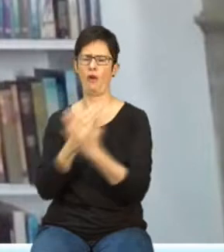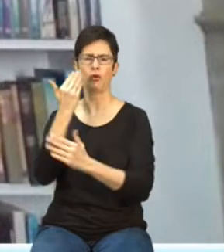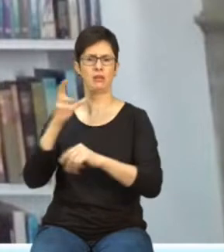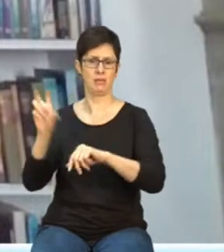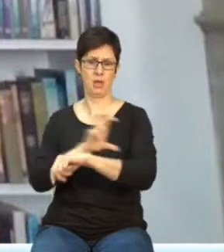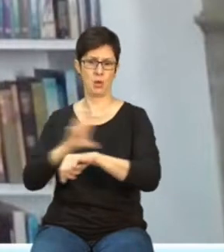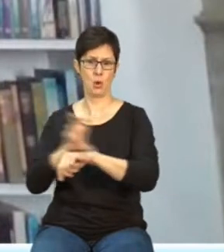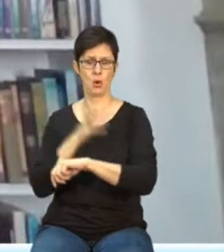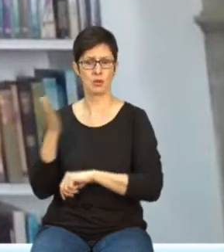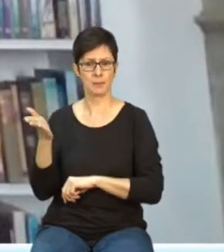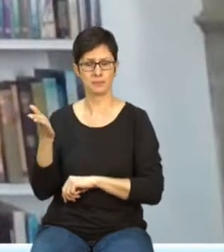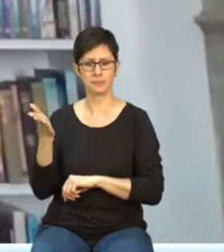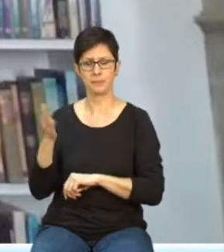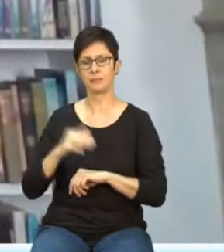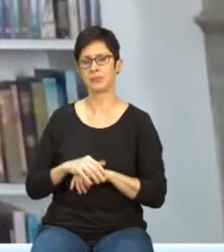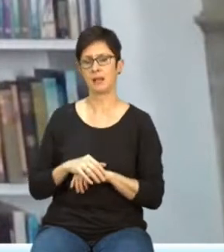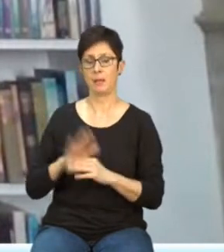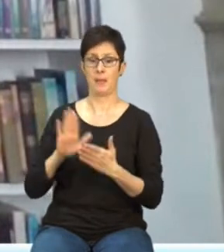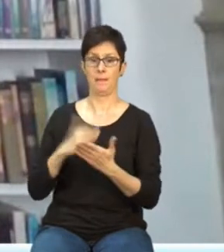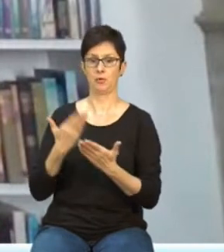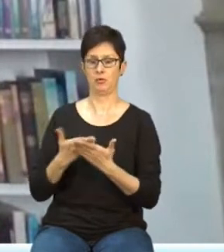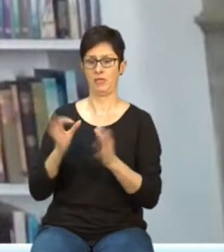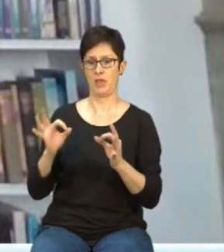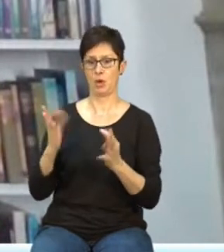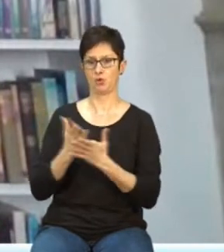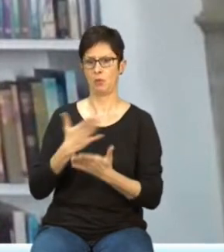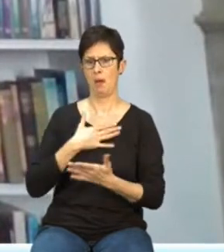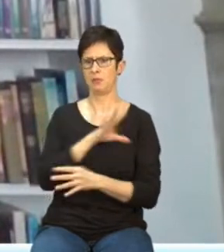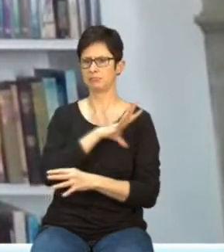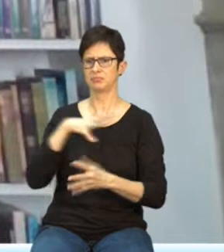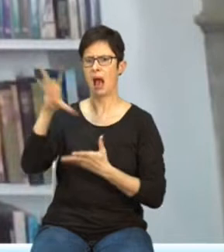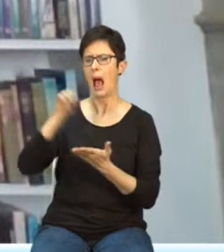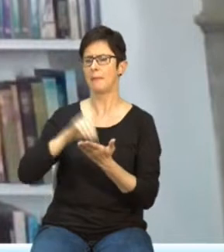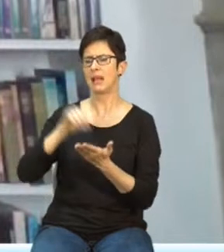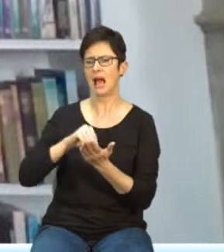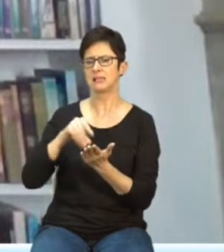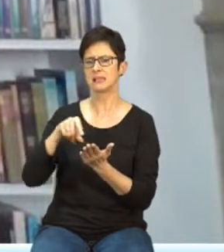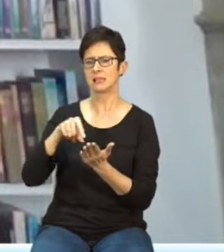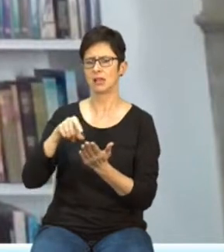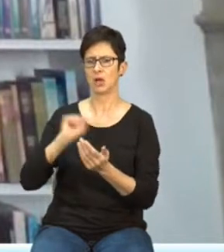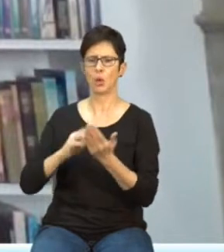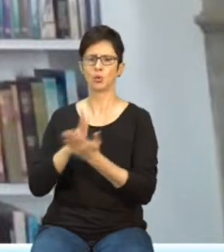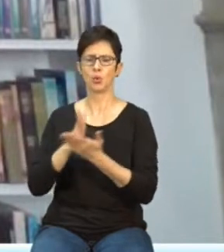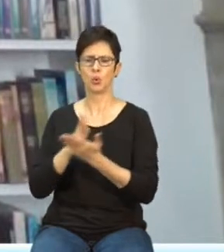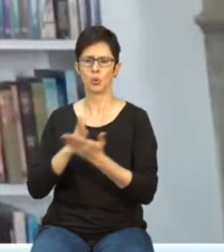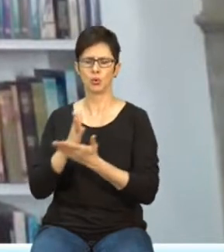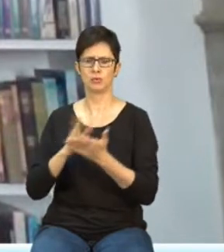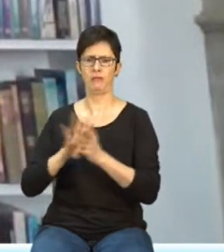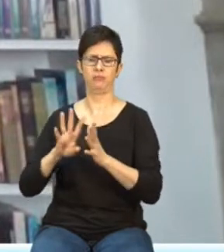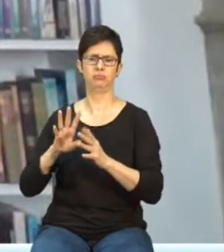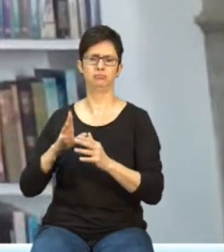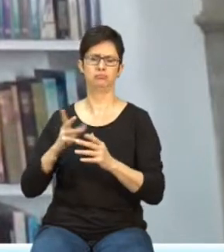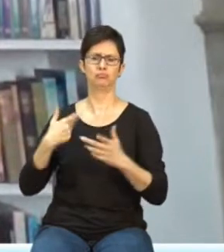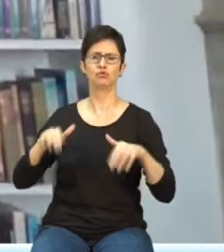technologii na przykład już tej chwili mamy szereg aplikacji dotyczących usług zdalnych służbie